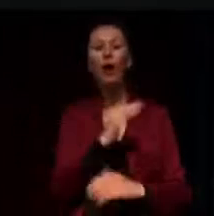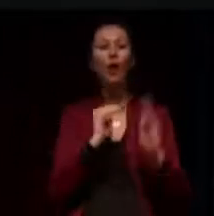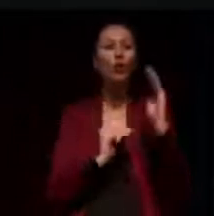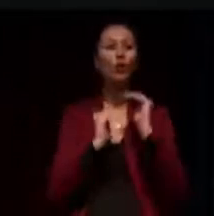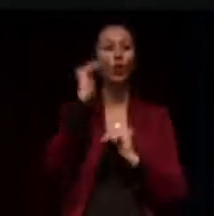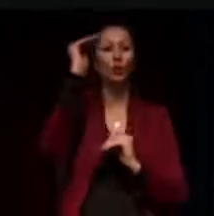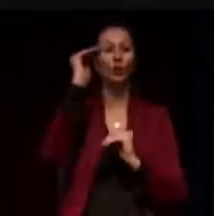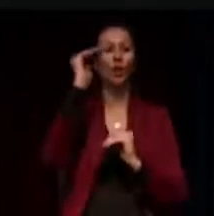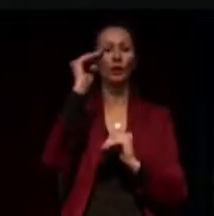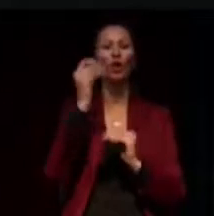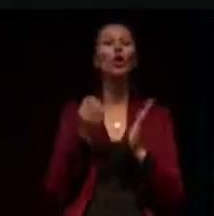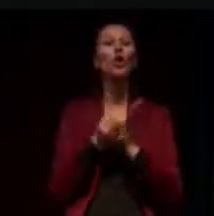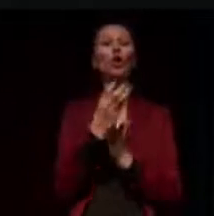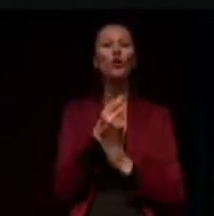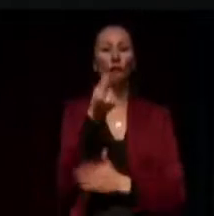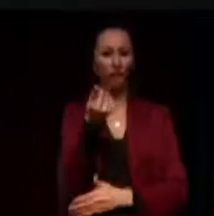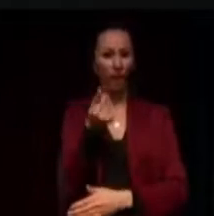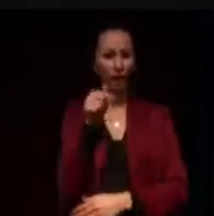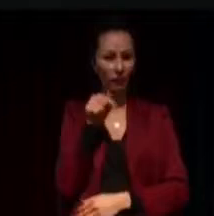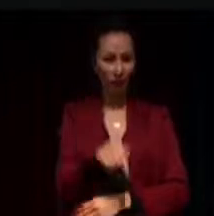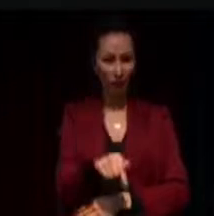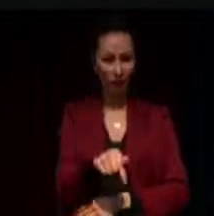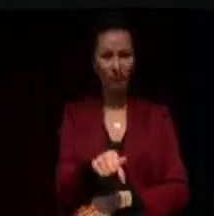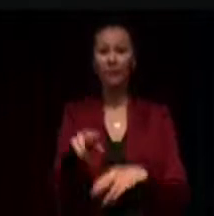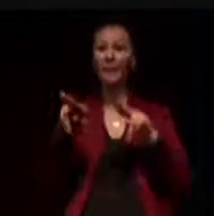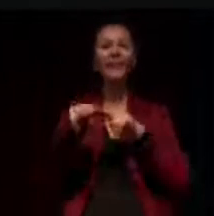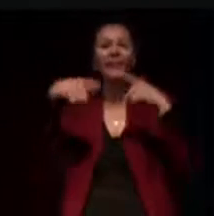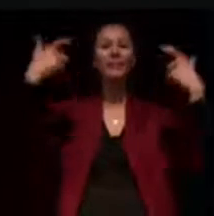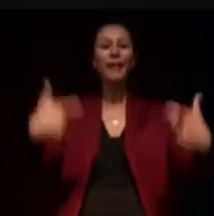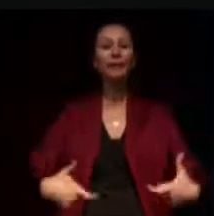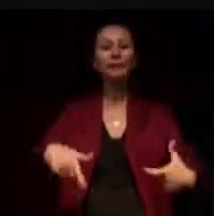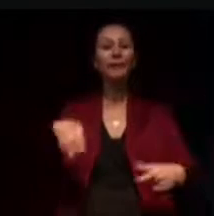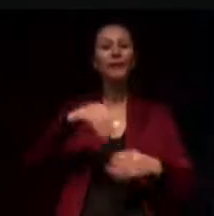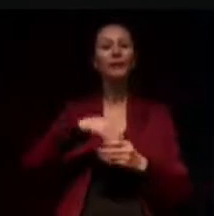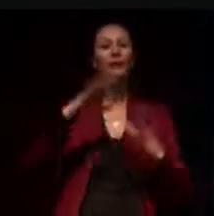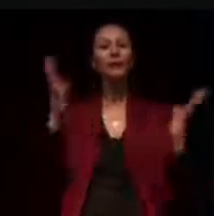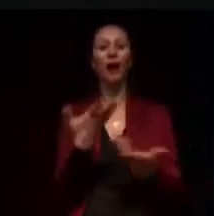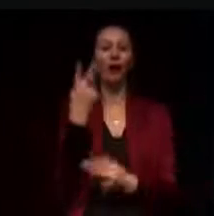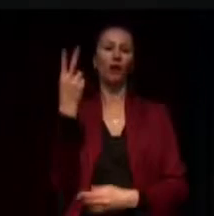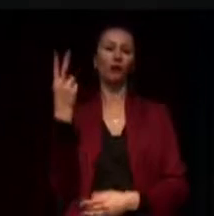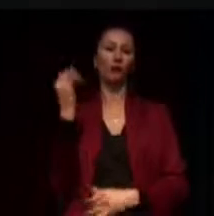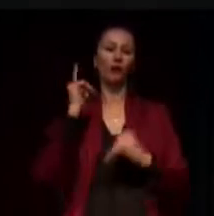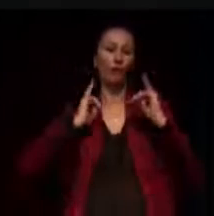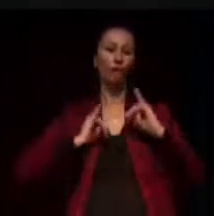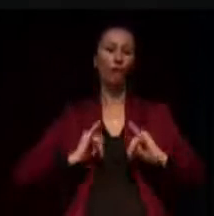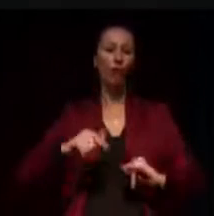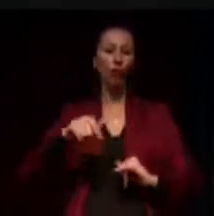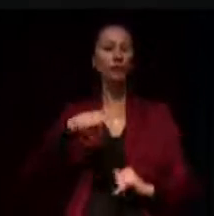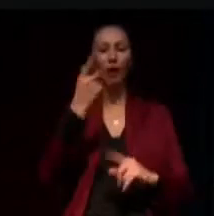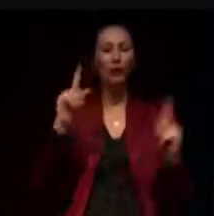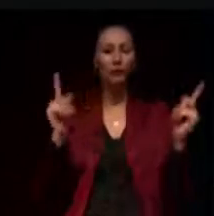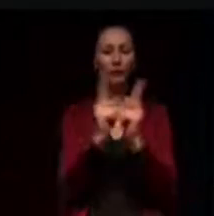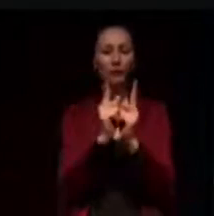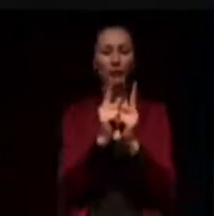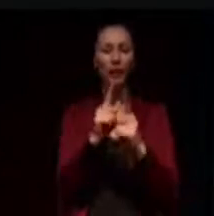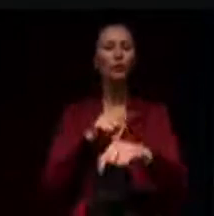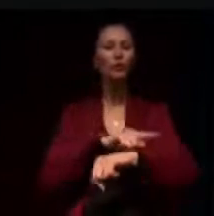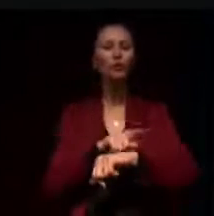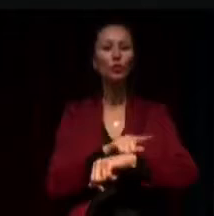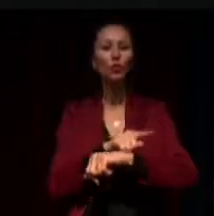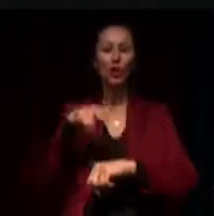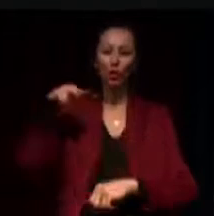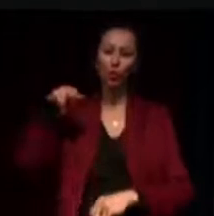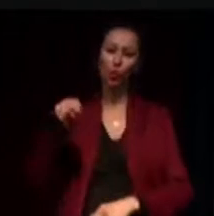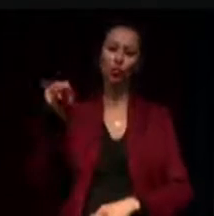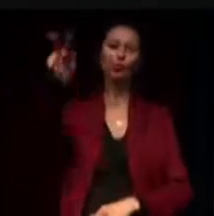yüksek ürün fiyatı, kentliye daha fazla konfor, daha kısa sürede yolculuk